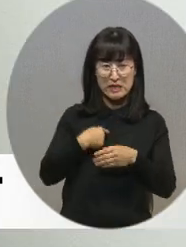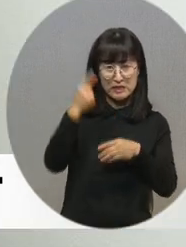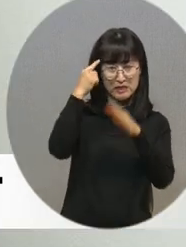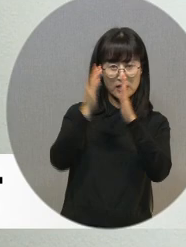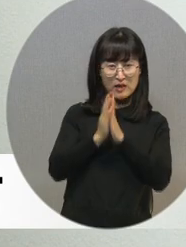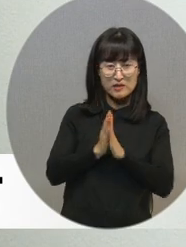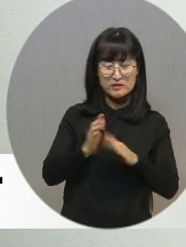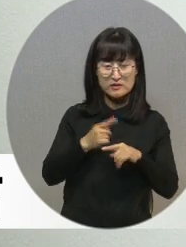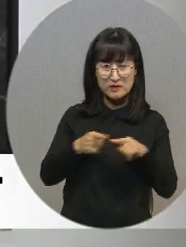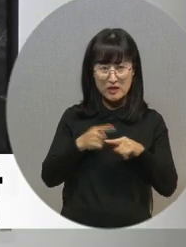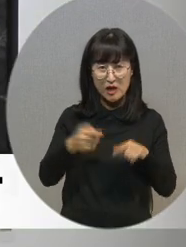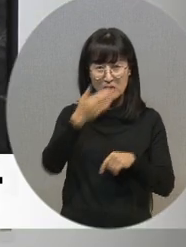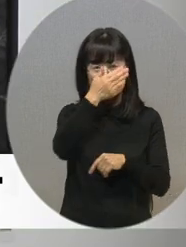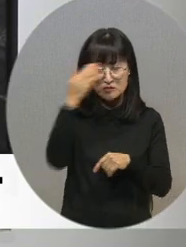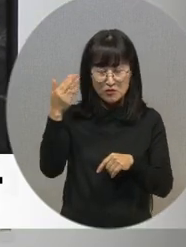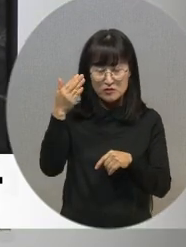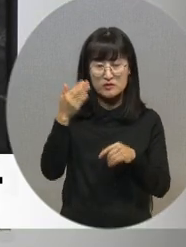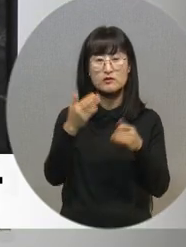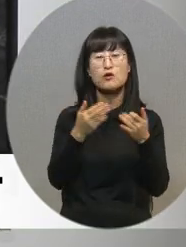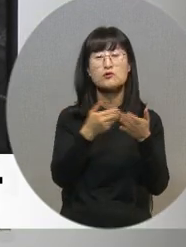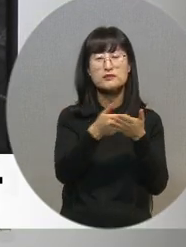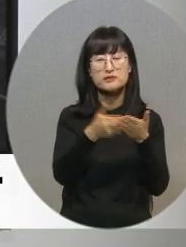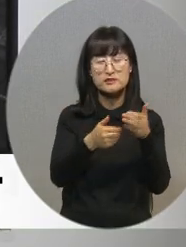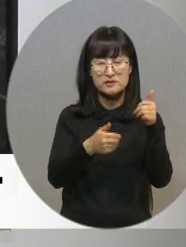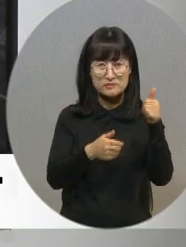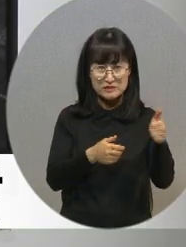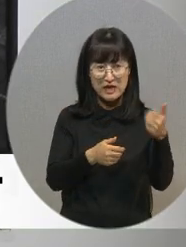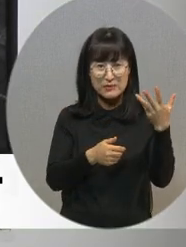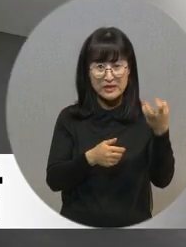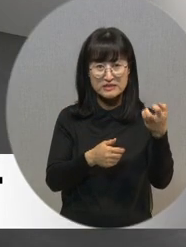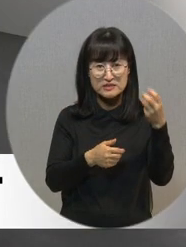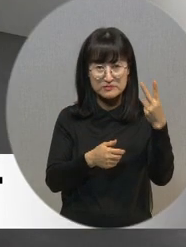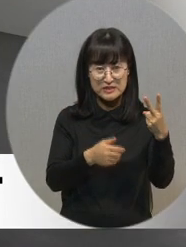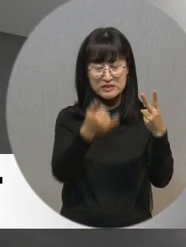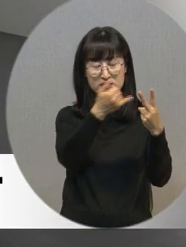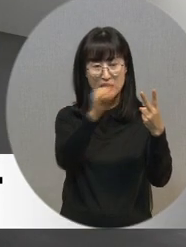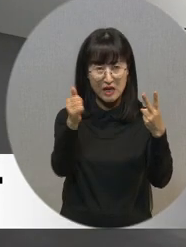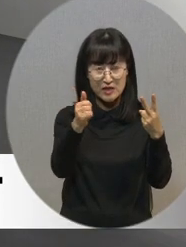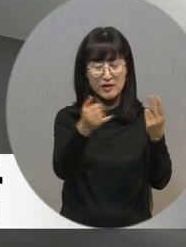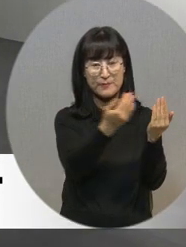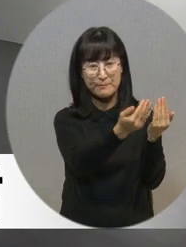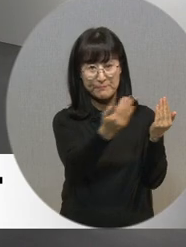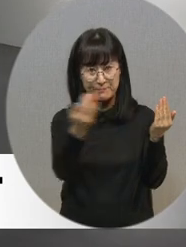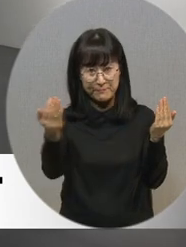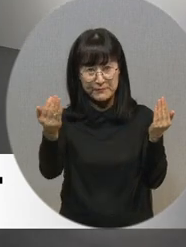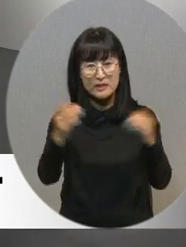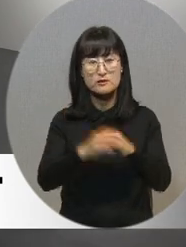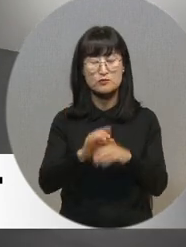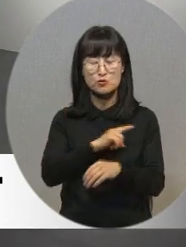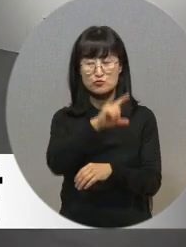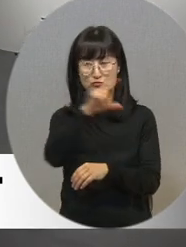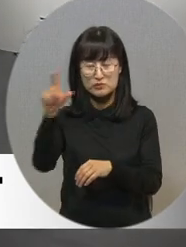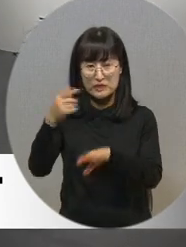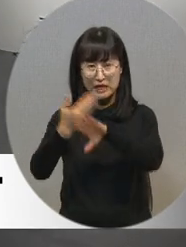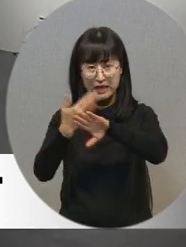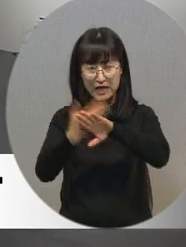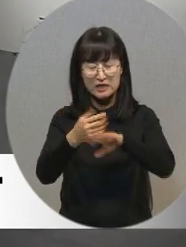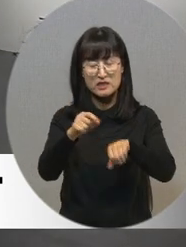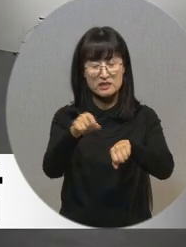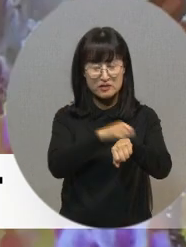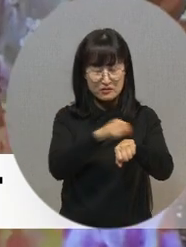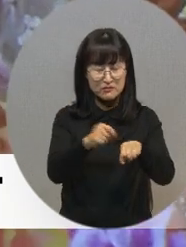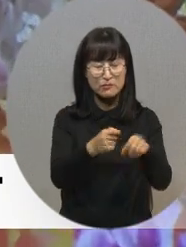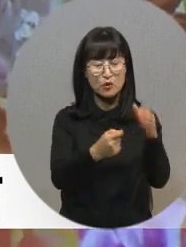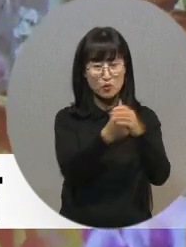청년 작가 82인의 공모 작품이 전시되어 있어 주제와는 또 다른 신선함을 느낄 수 있습니다.